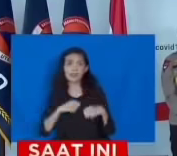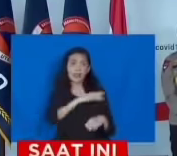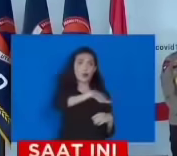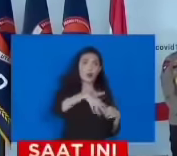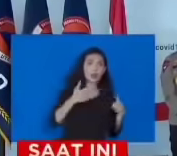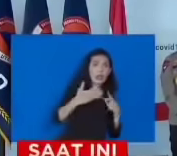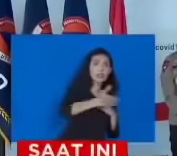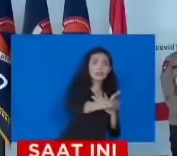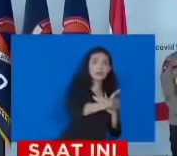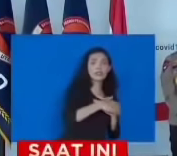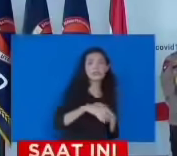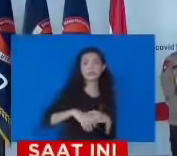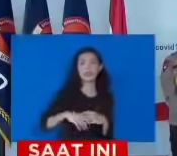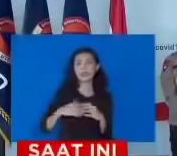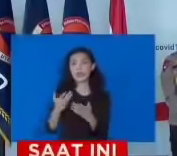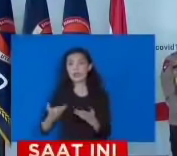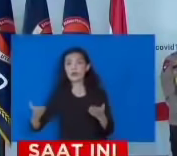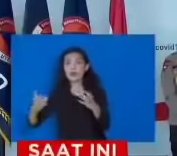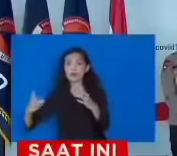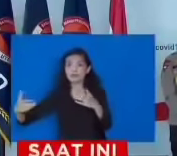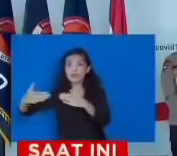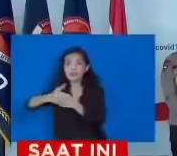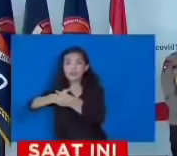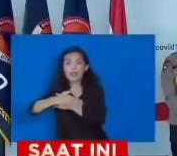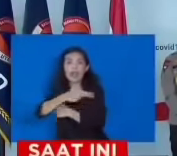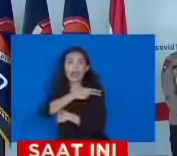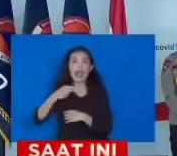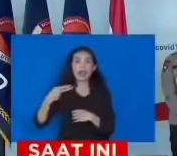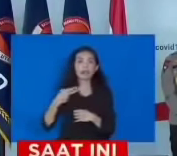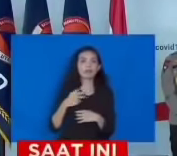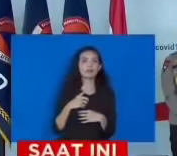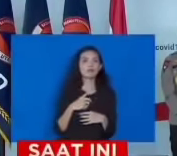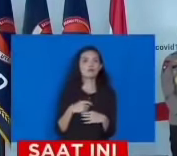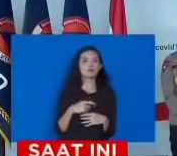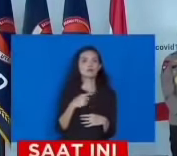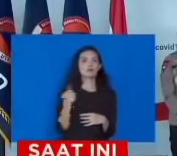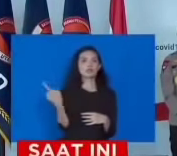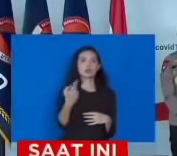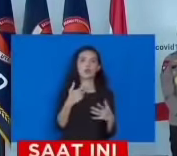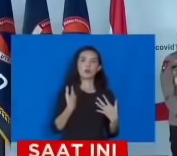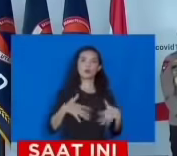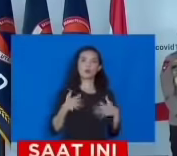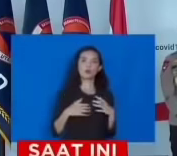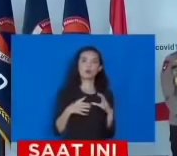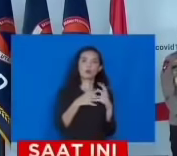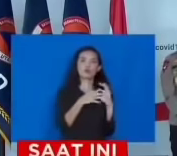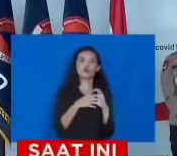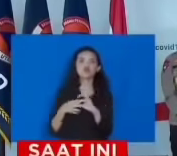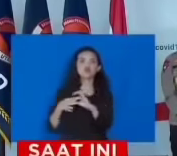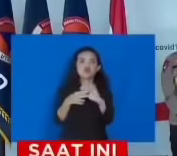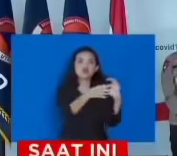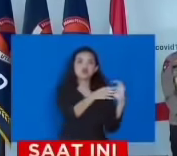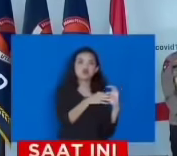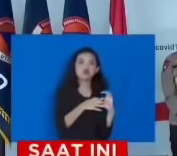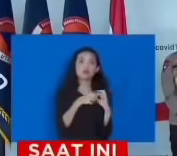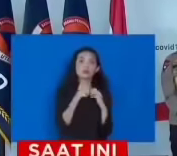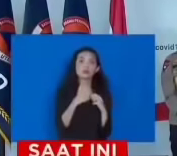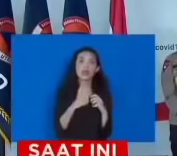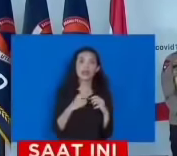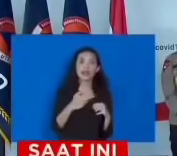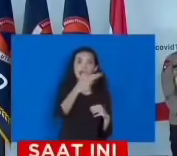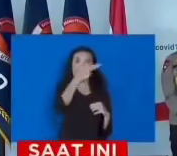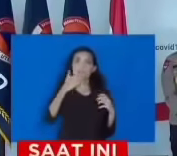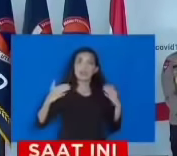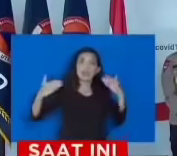kita, lindungi lingkungan kita, maka kita menjadi bagian yang kokoh dari lindungi bangsa kita. Kita